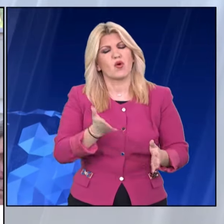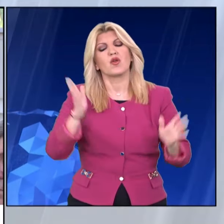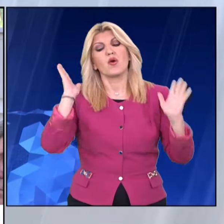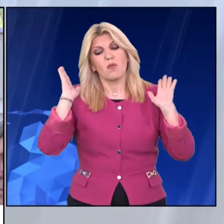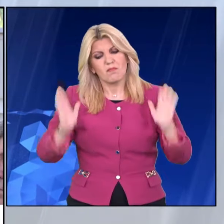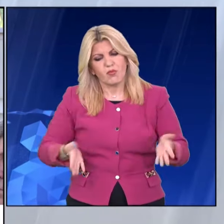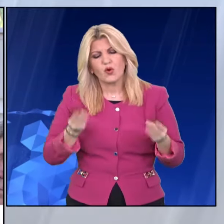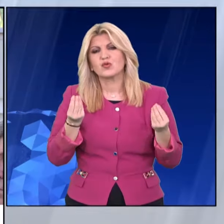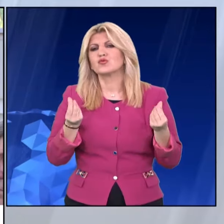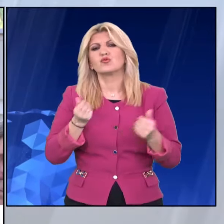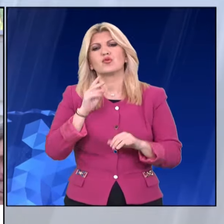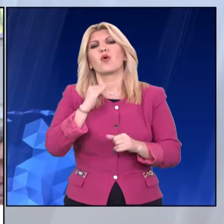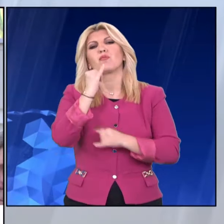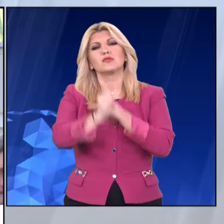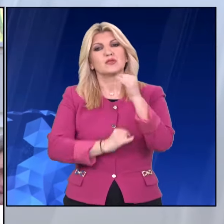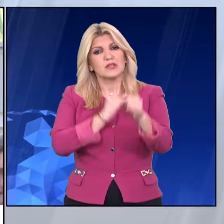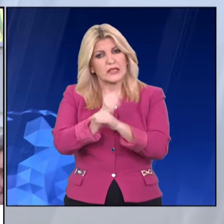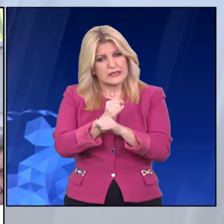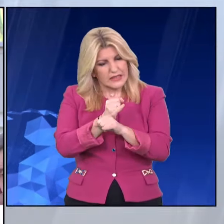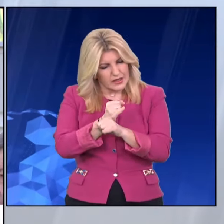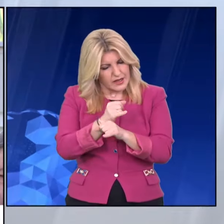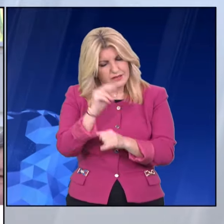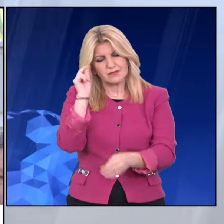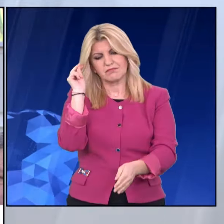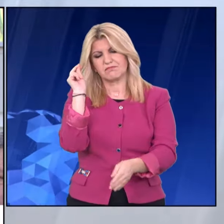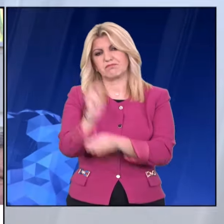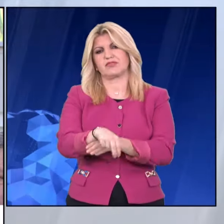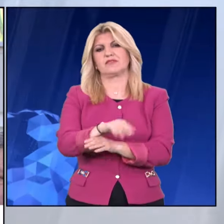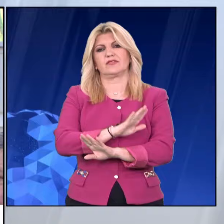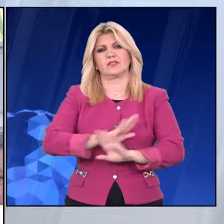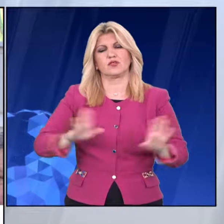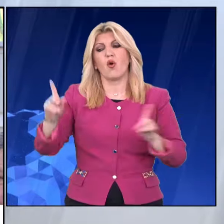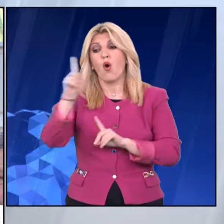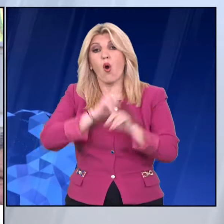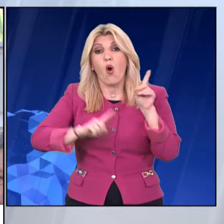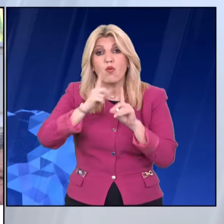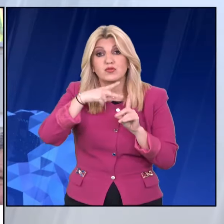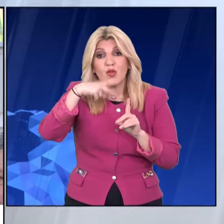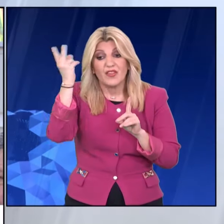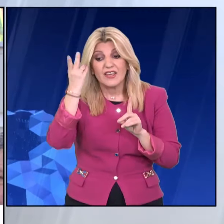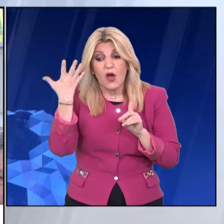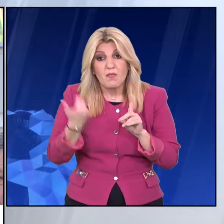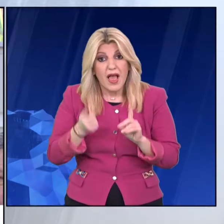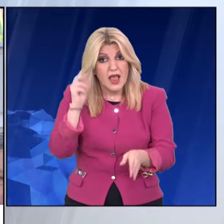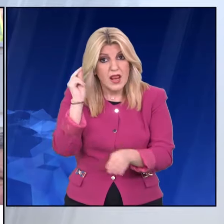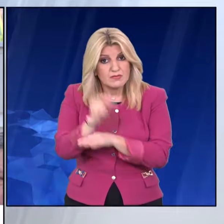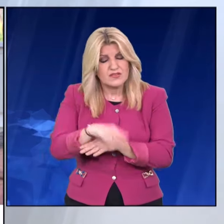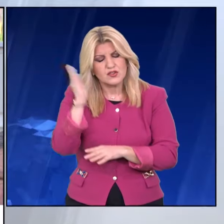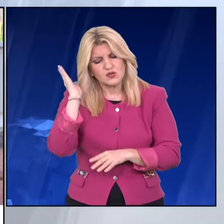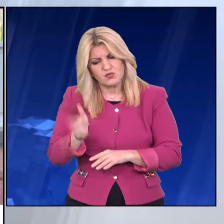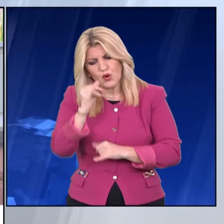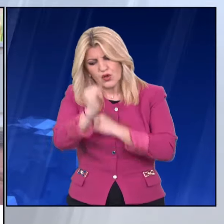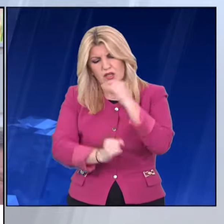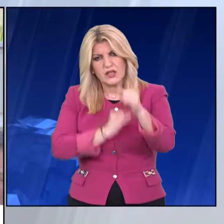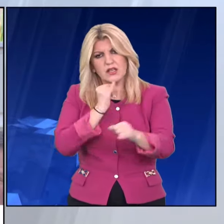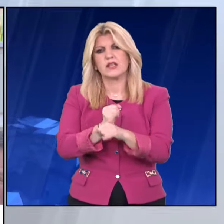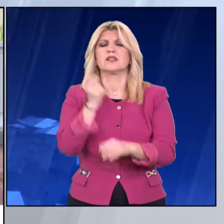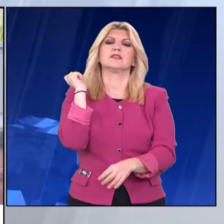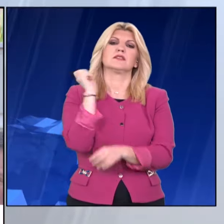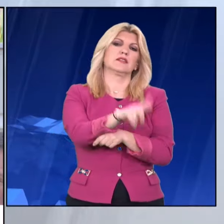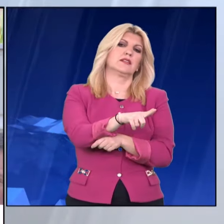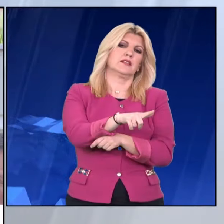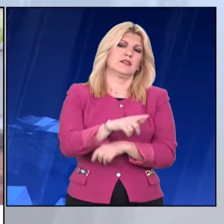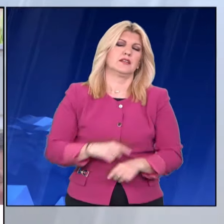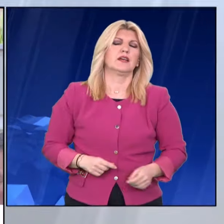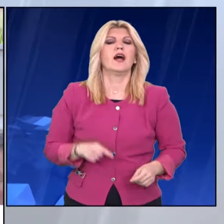Όποιος έχει δικαίωμα ψήφου στις εθνικές εκλογές μπορεί να ψηφίσει και επιστολικά. Είναι μία ακόμα